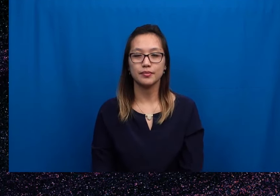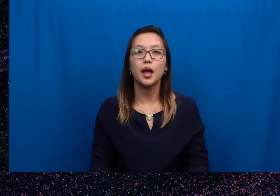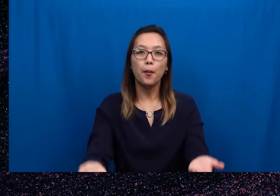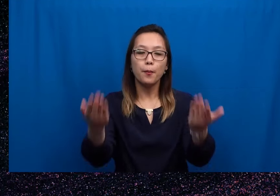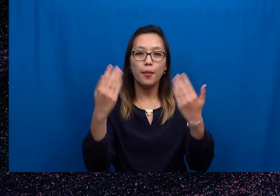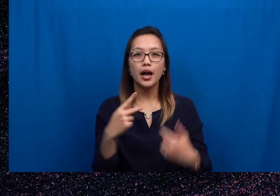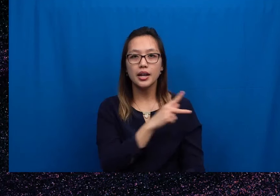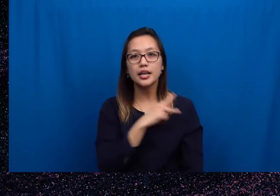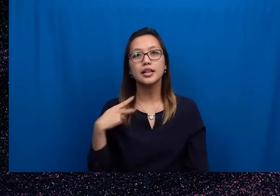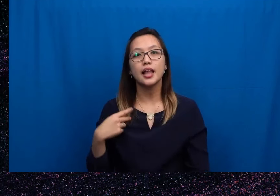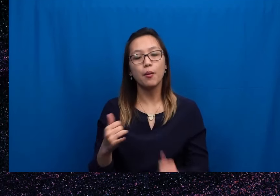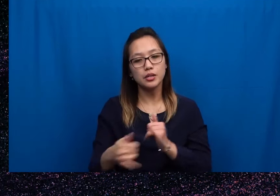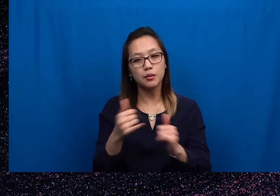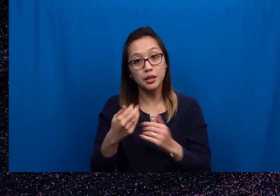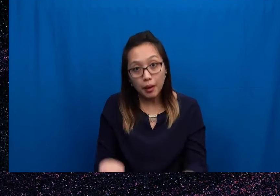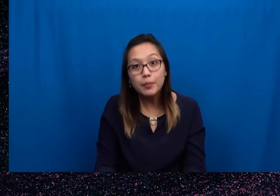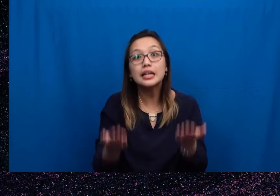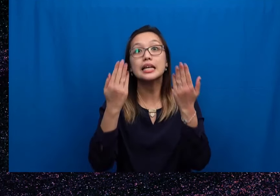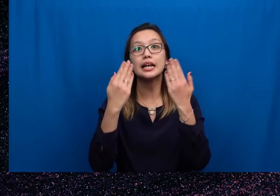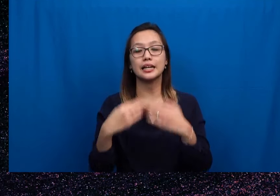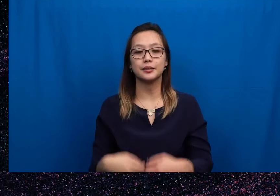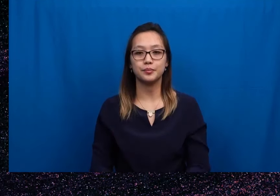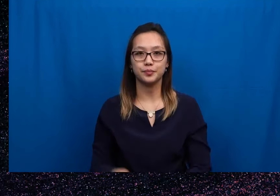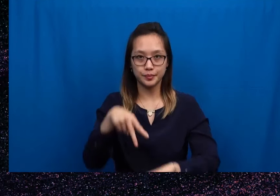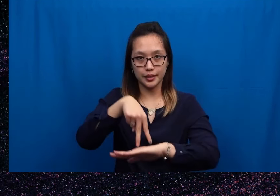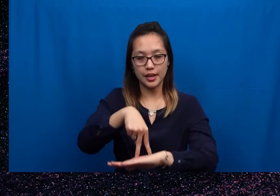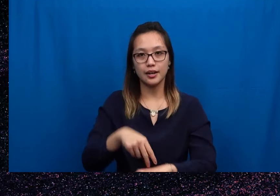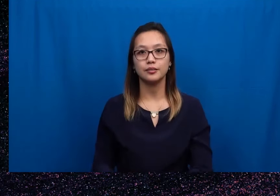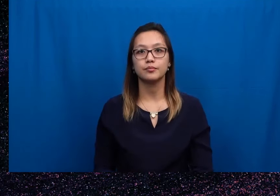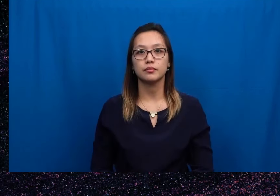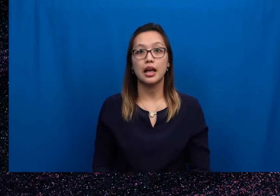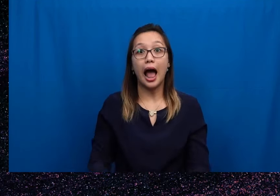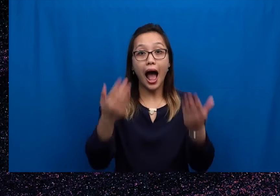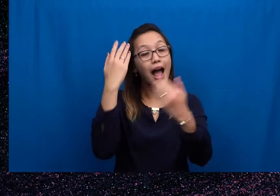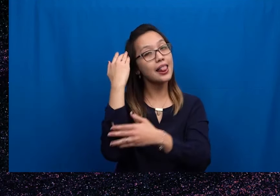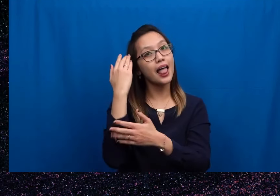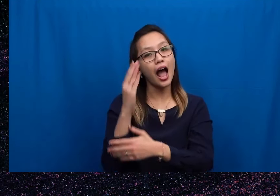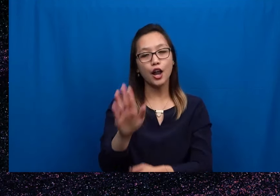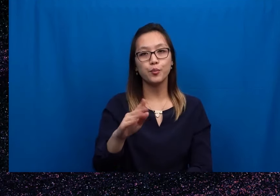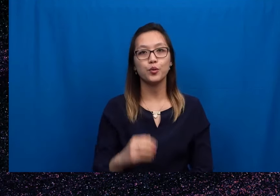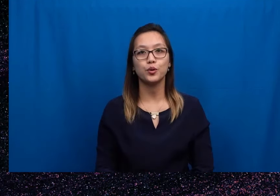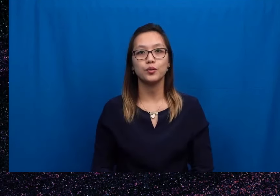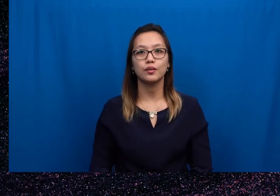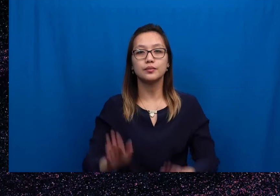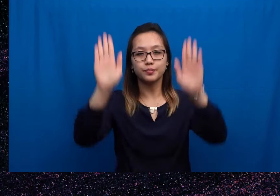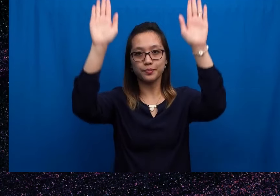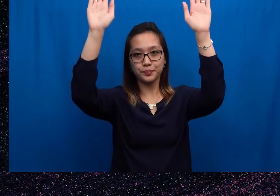kita bersama-sama berdiri. Angkat tanganmu di hadapan Tuhan.